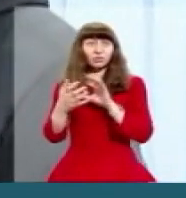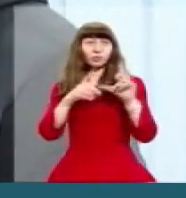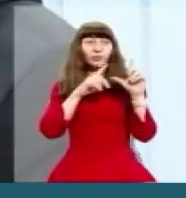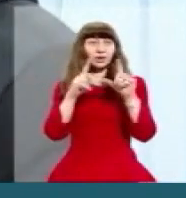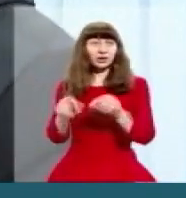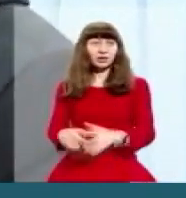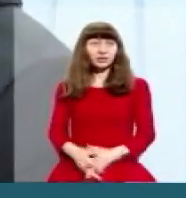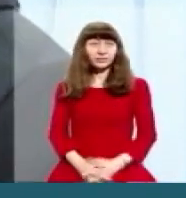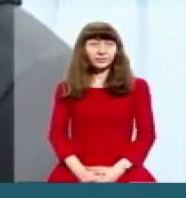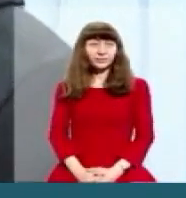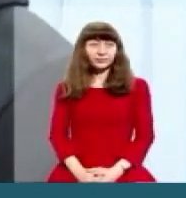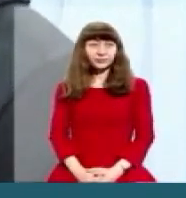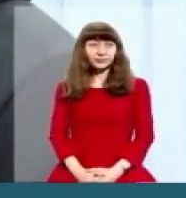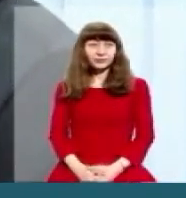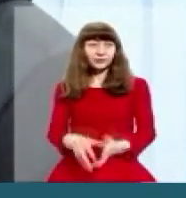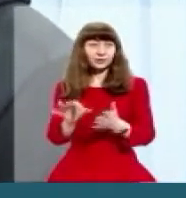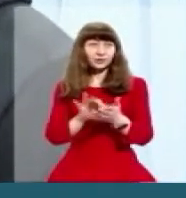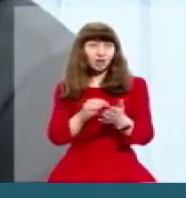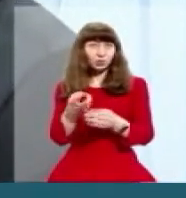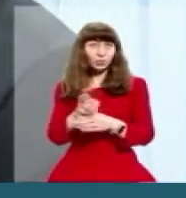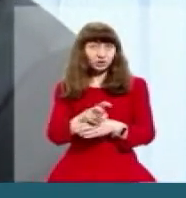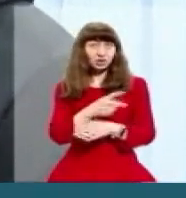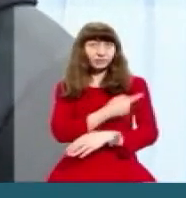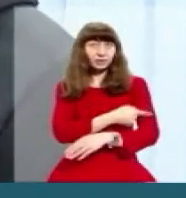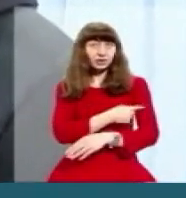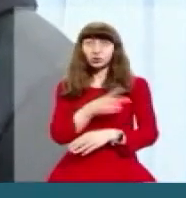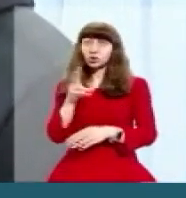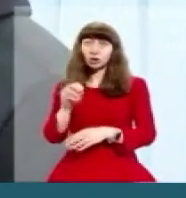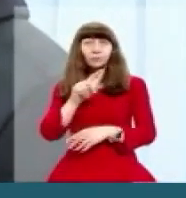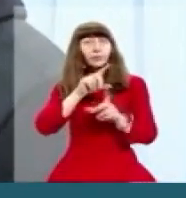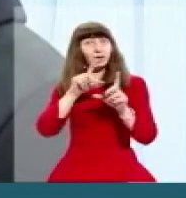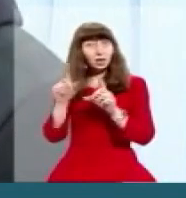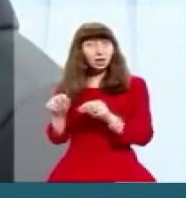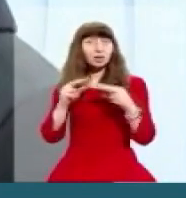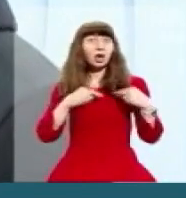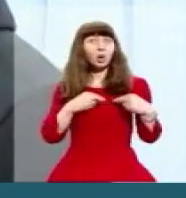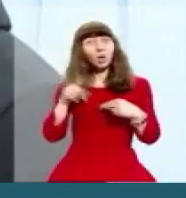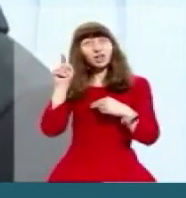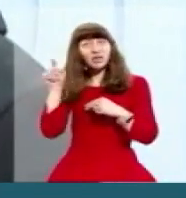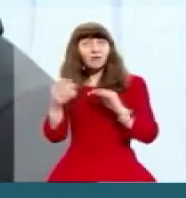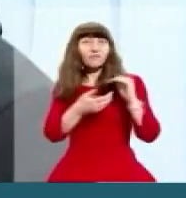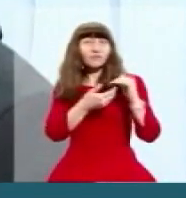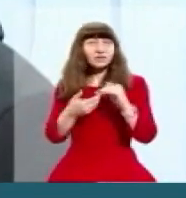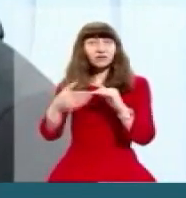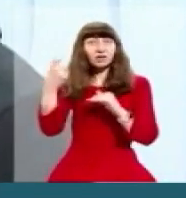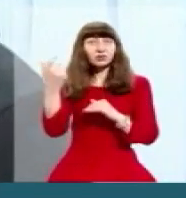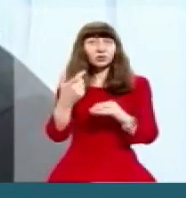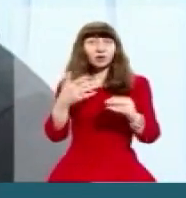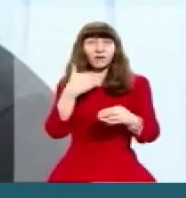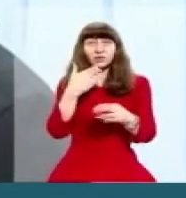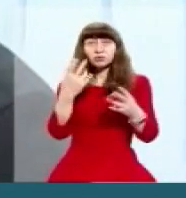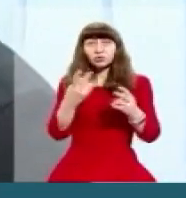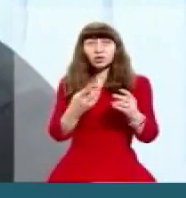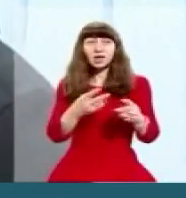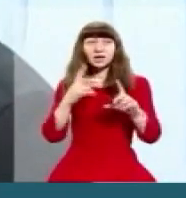поехала. А сразу же, да, сюда пришли? Нет, я приехала на работу, и там уже вызвала скорую, сказали, что нужно ехать, но я не